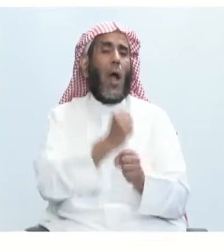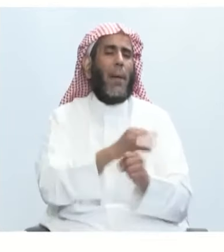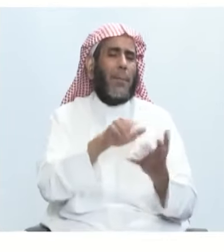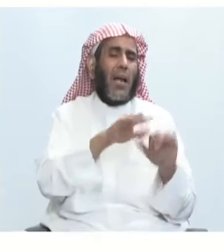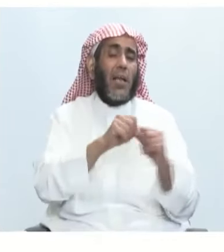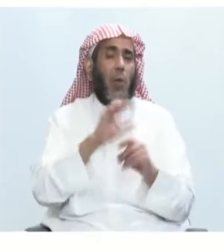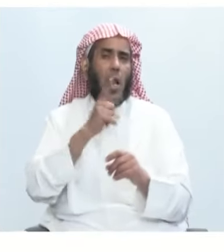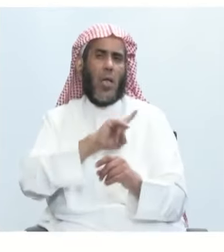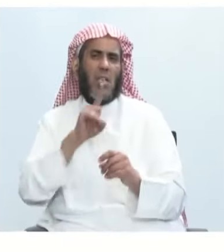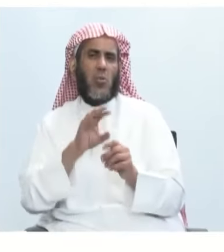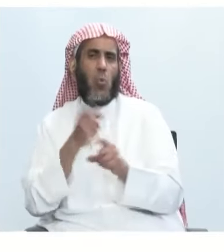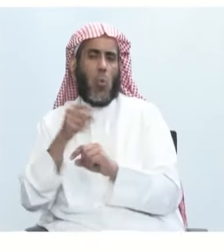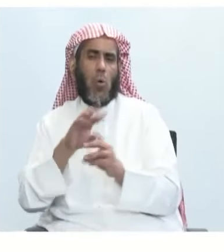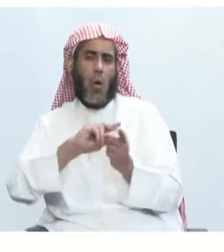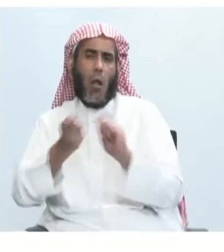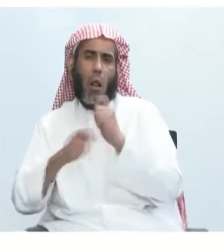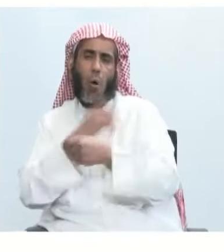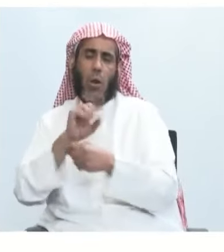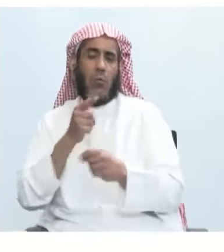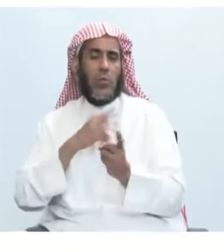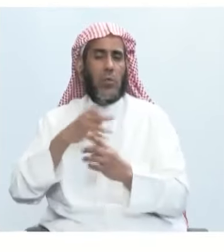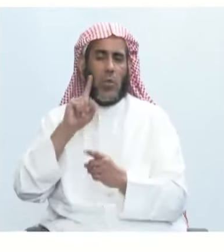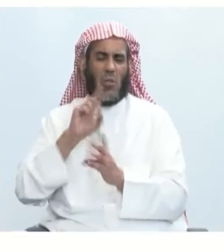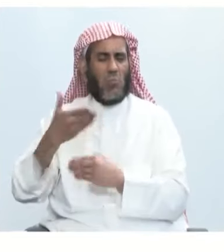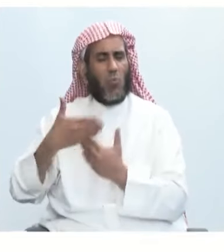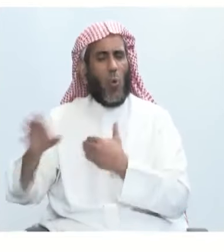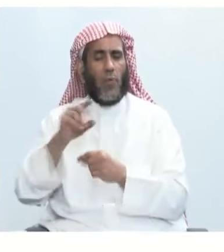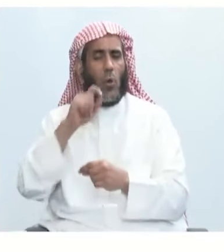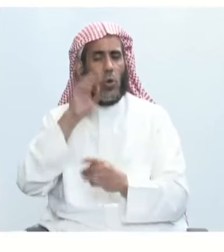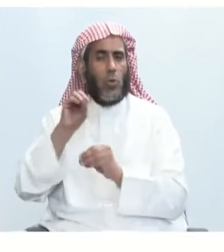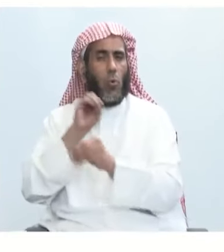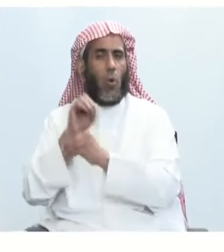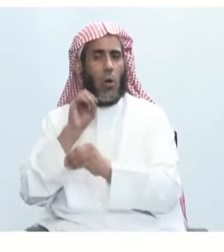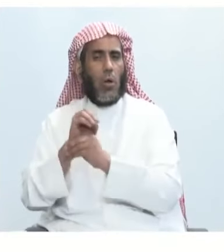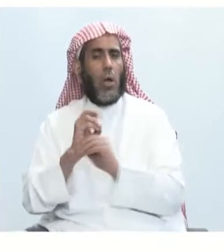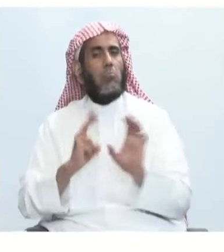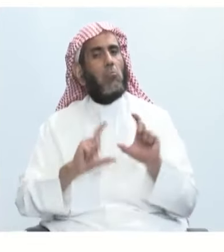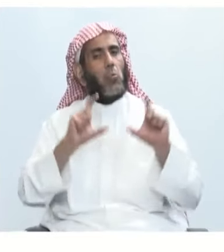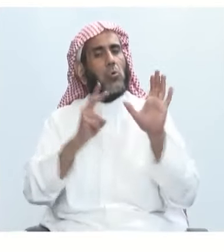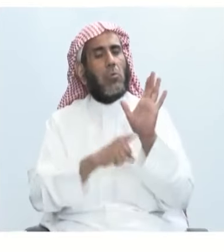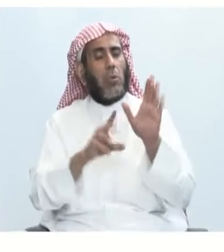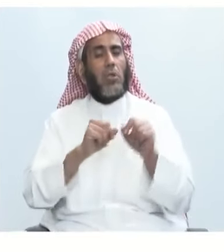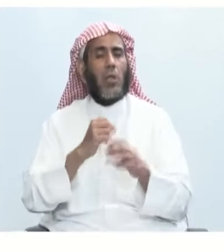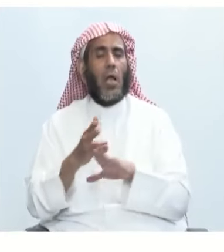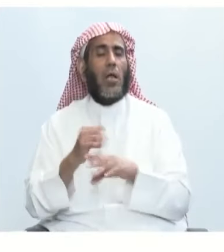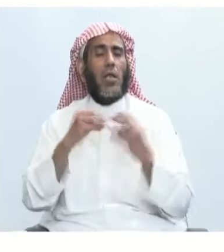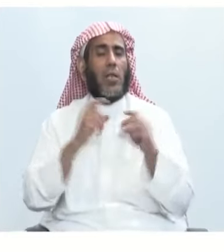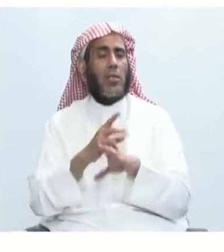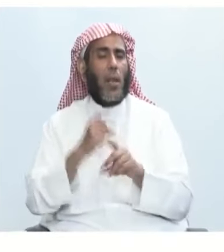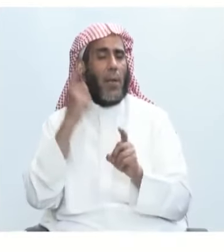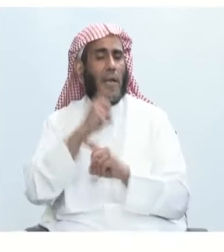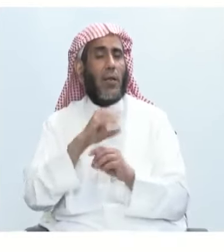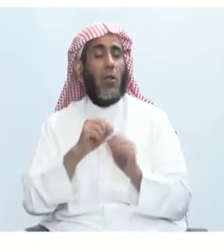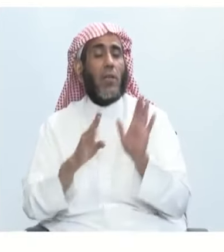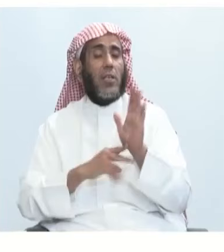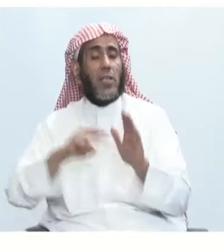وازره وزر اخرى قال عبيد الله دعوه فانه رجل لقن حجته تحليل اساليب الاقناع هنا ايضا